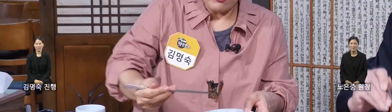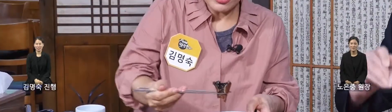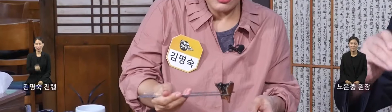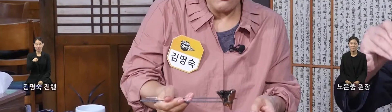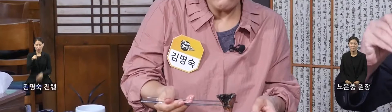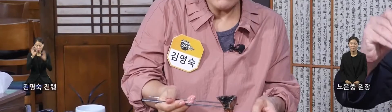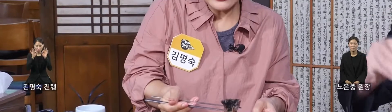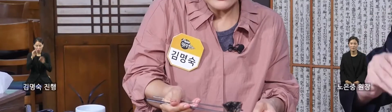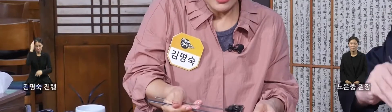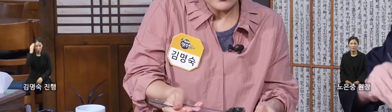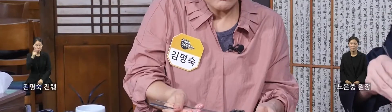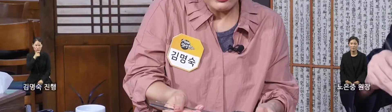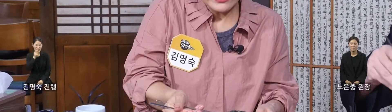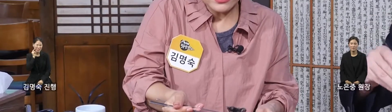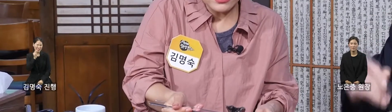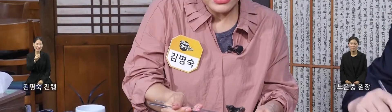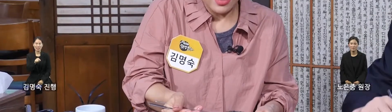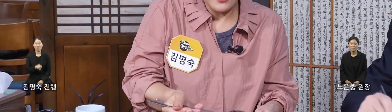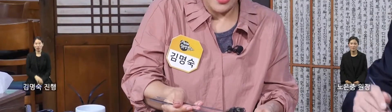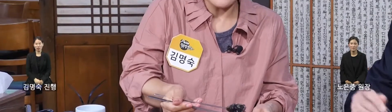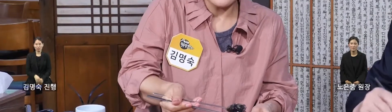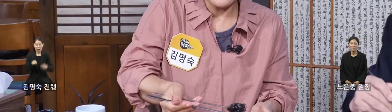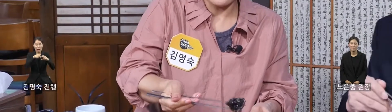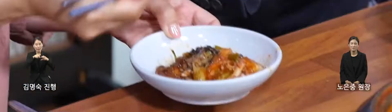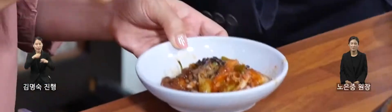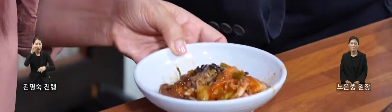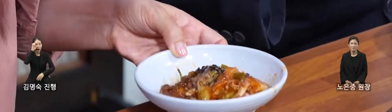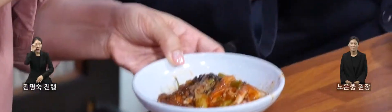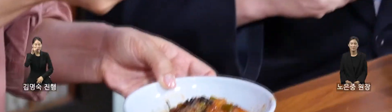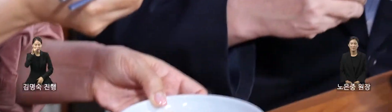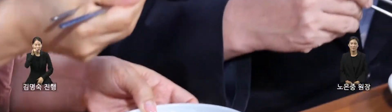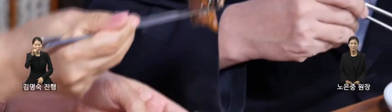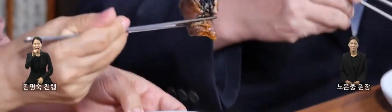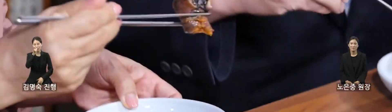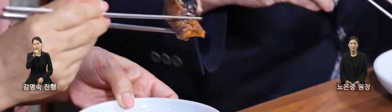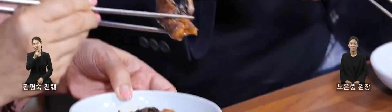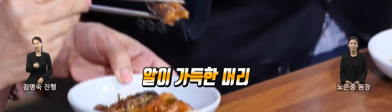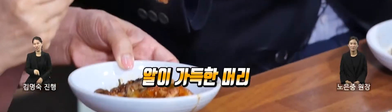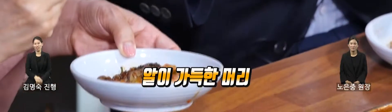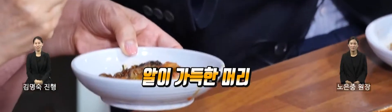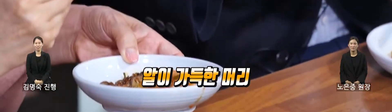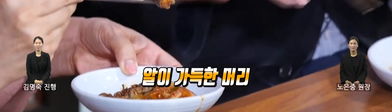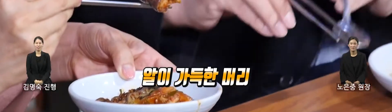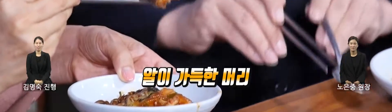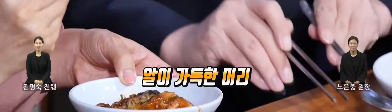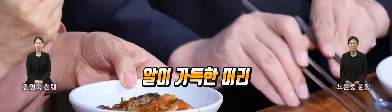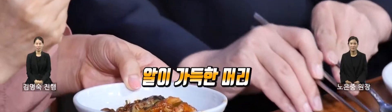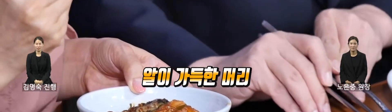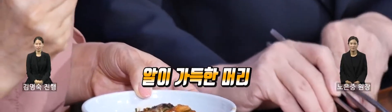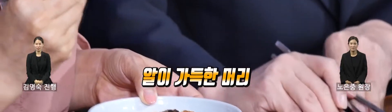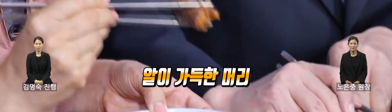근데 이제 워낙 먹물이 진해가지고 지금 그 안에 알이 조금 덜 보여요. 한번